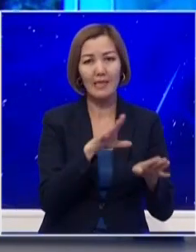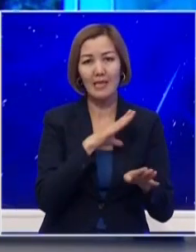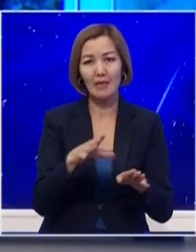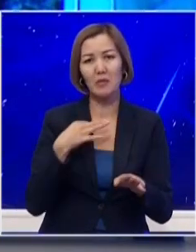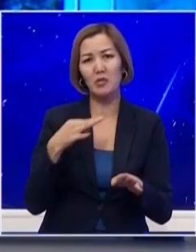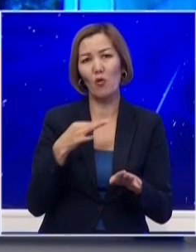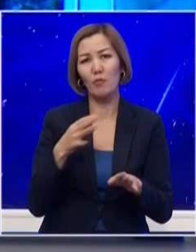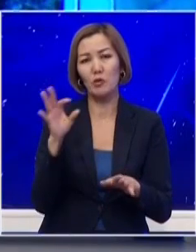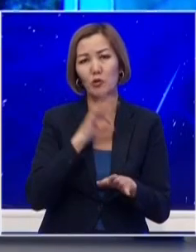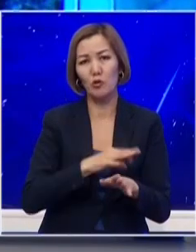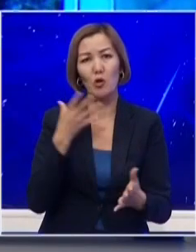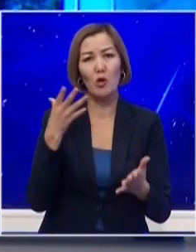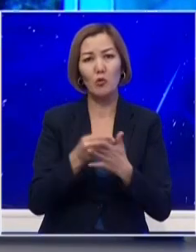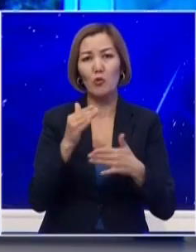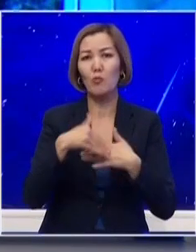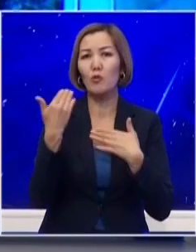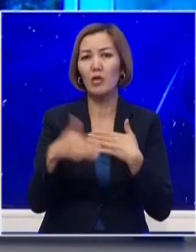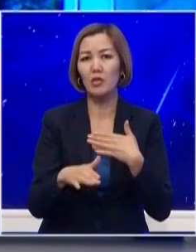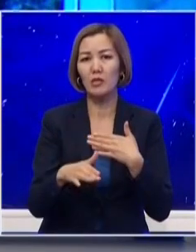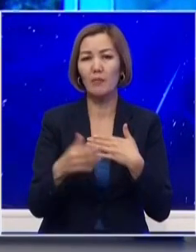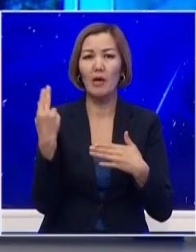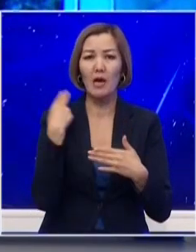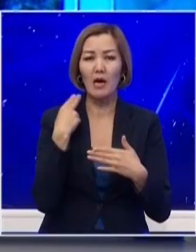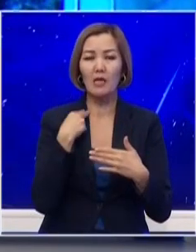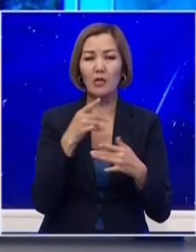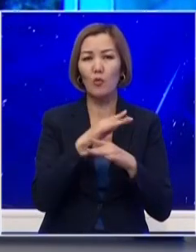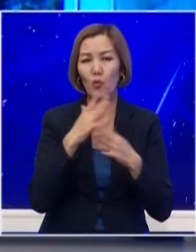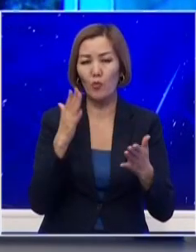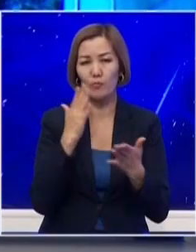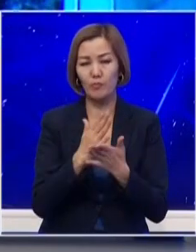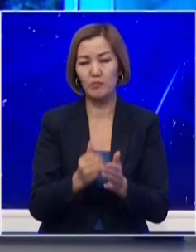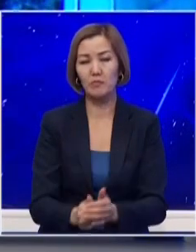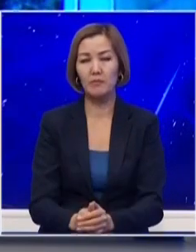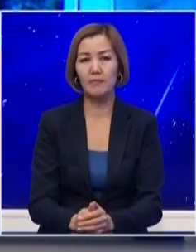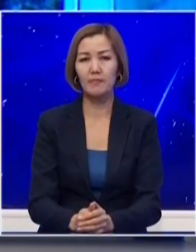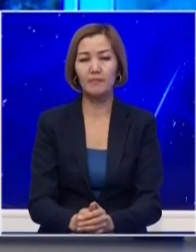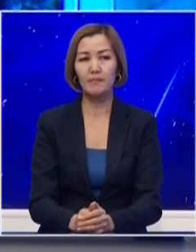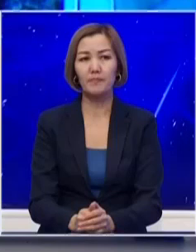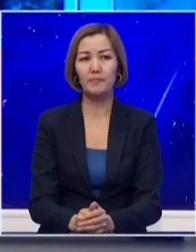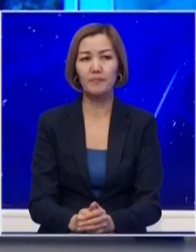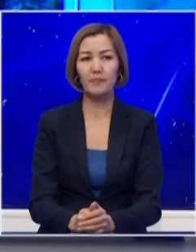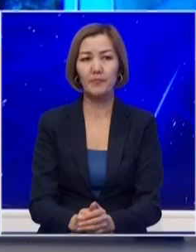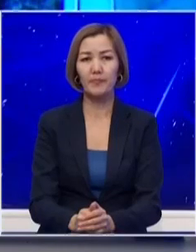Жауапсыз тұтынушылар төлемпұлды кешіктіріп, берешек атаулы қордаланып шыға келді.